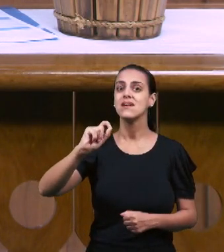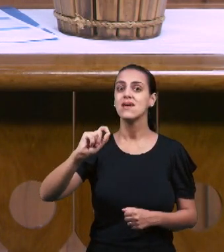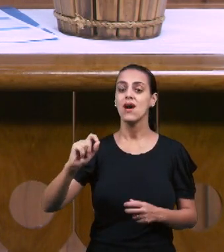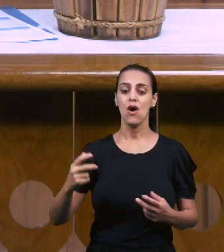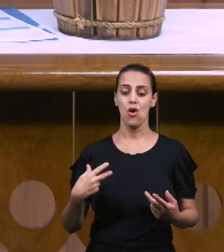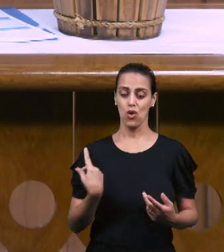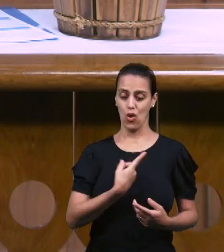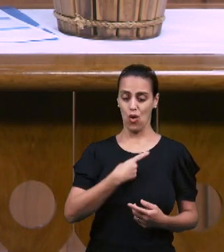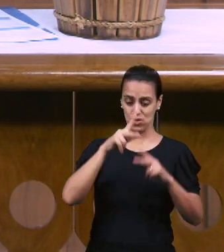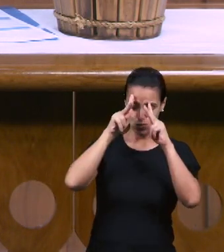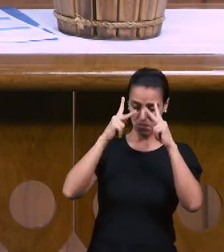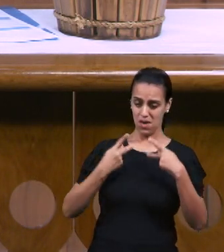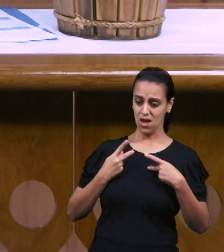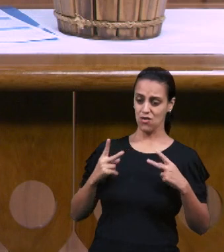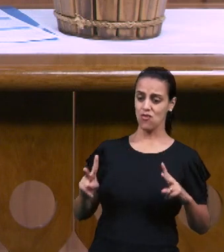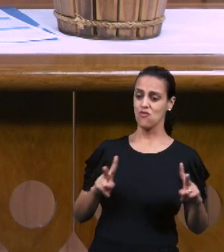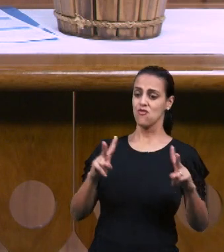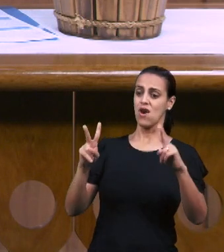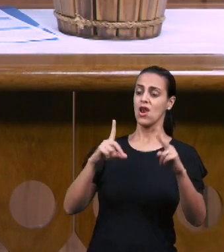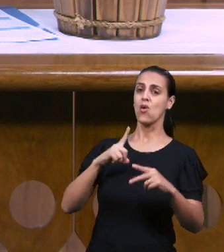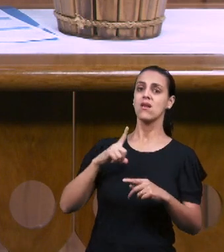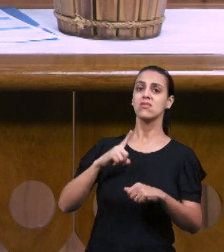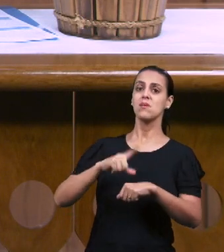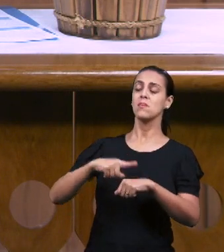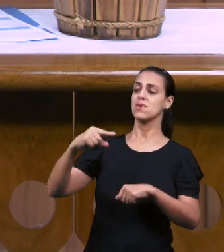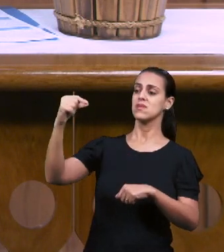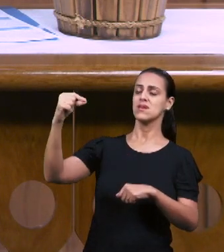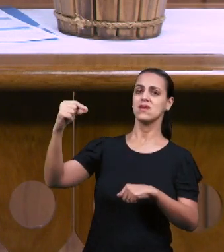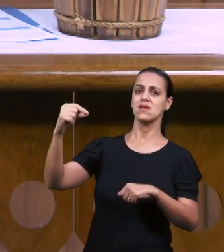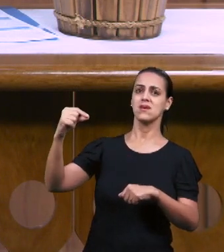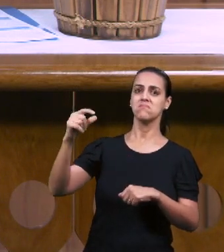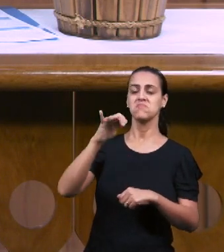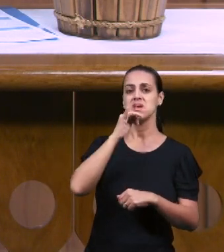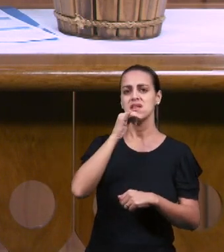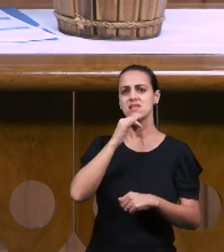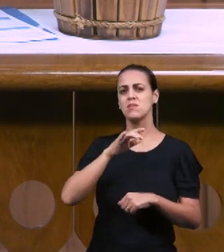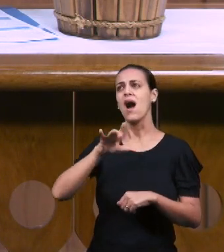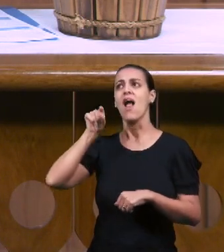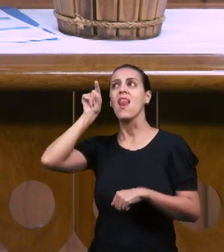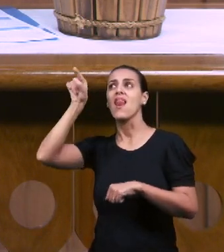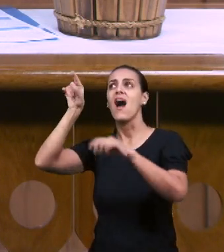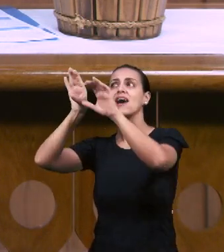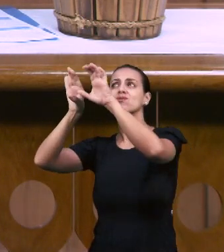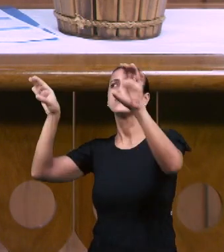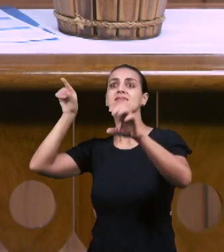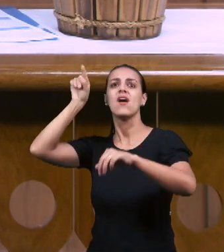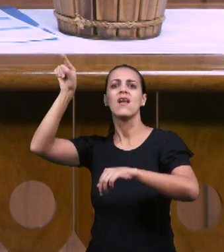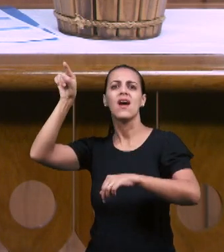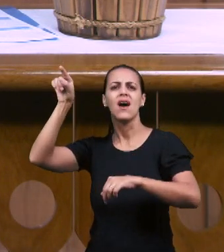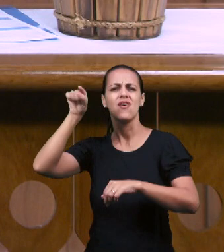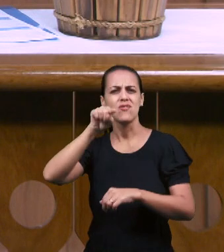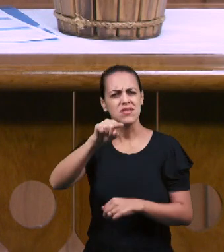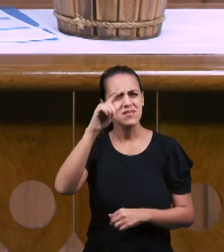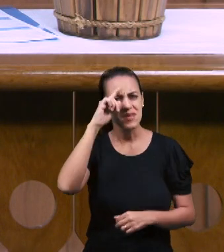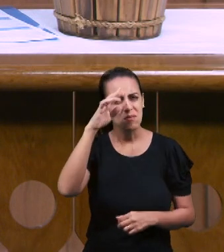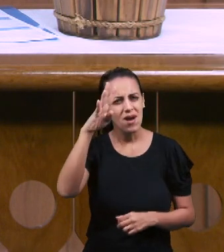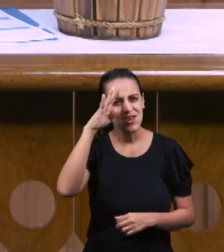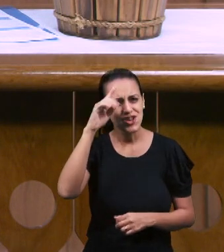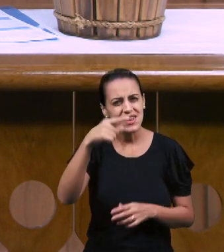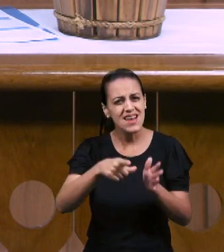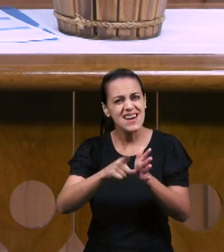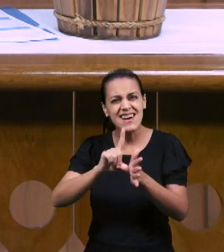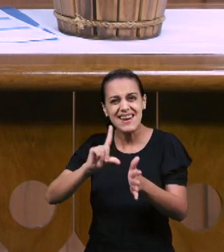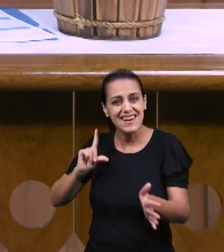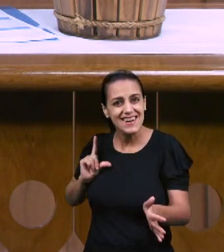à cette élection. Donc, vous dites, dans l'éternité, le frère, vous avez déjà imaginé qu'avant que